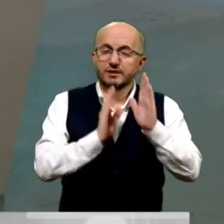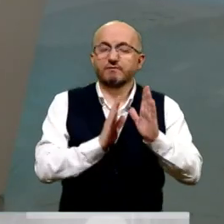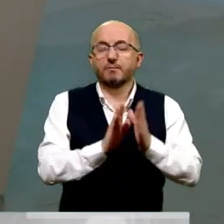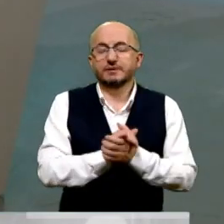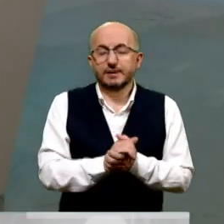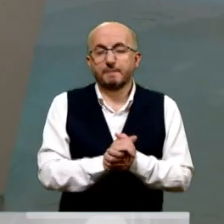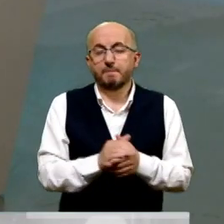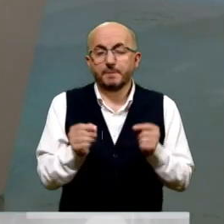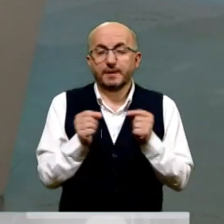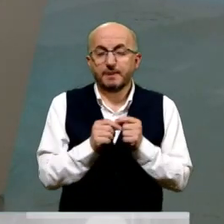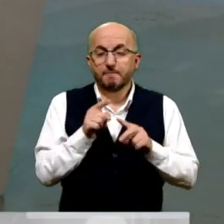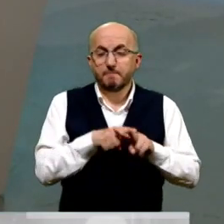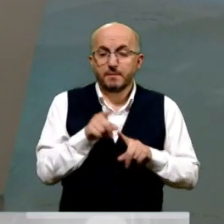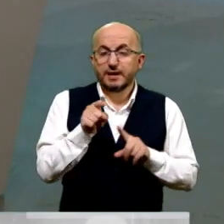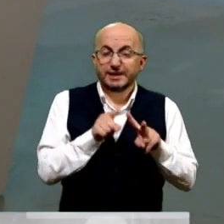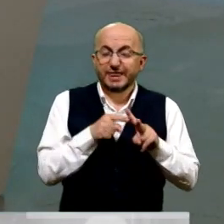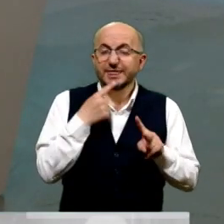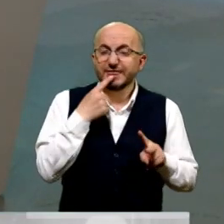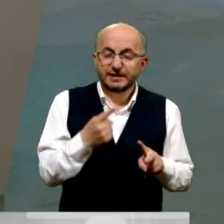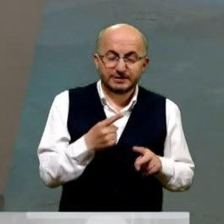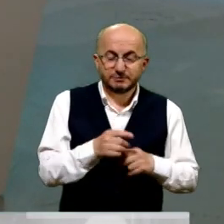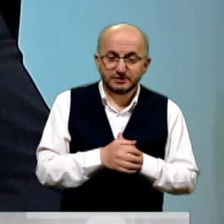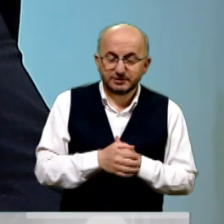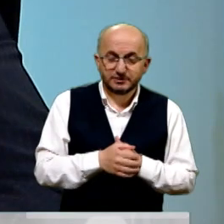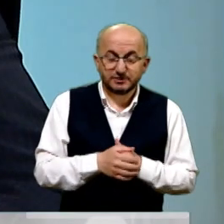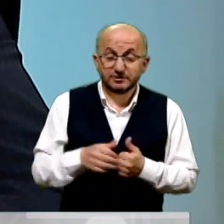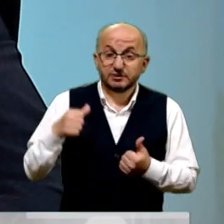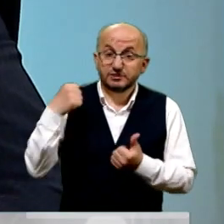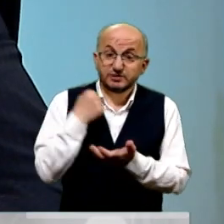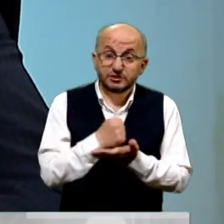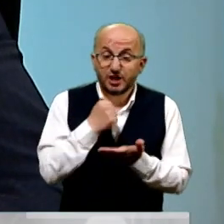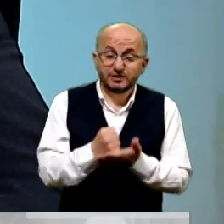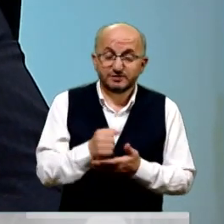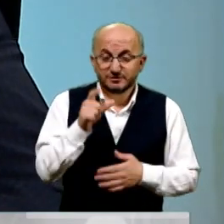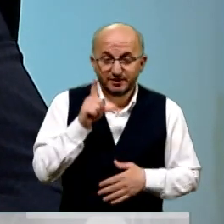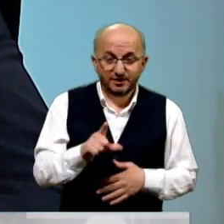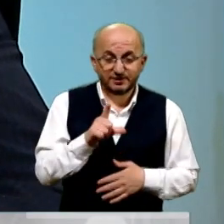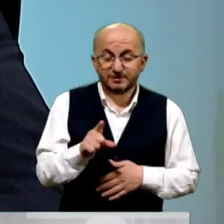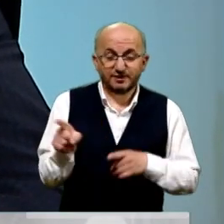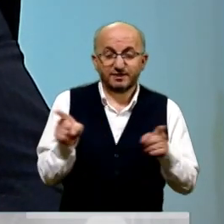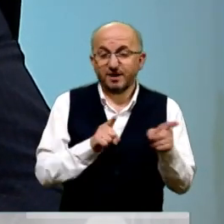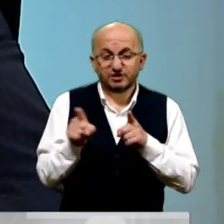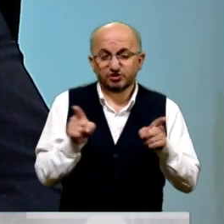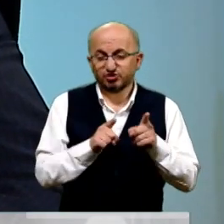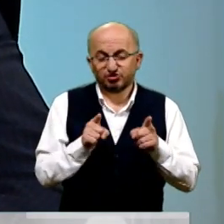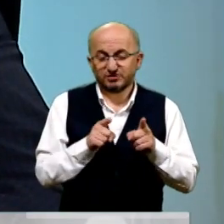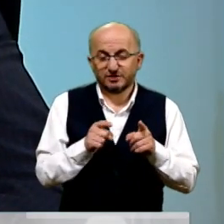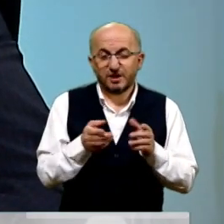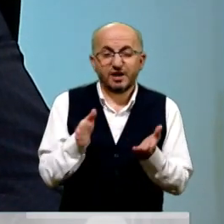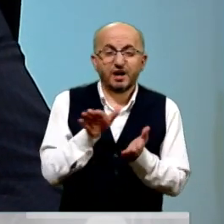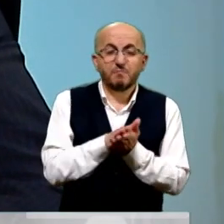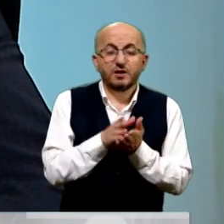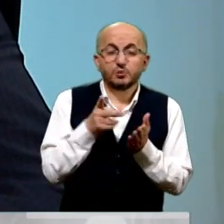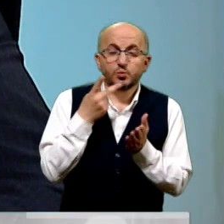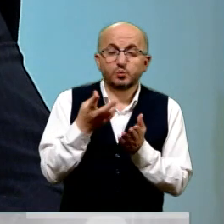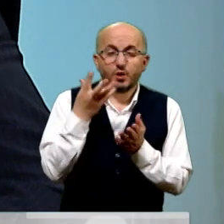barışırlarsain dediğimiz yani nikahı gerektiren işte hangisi işte kapalı sözler olup